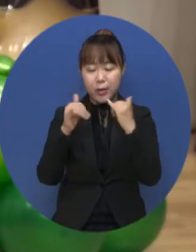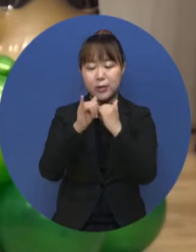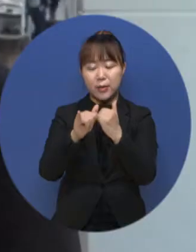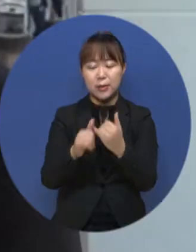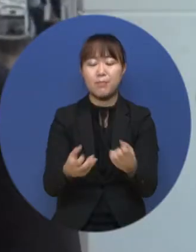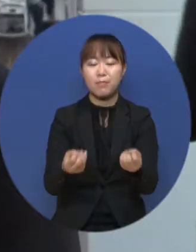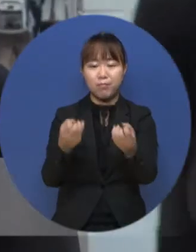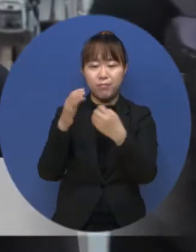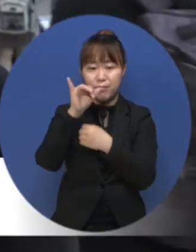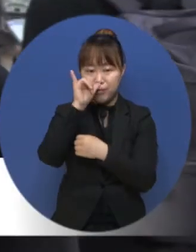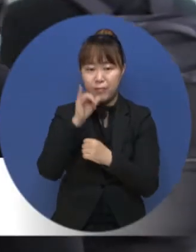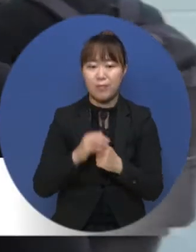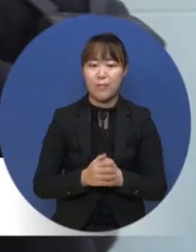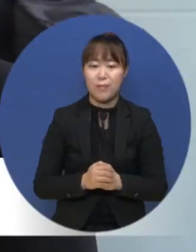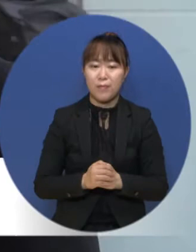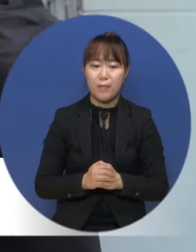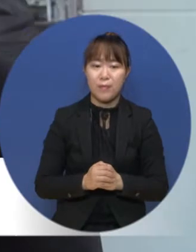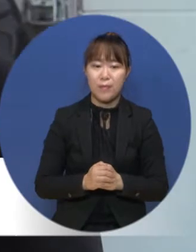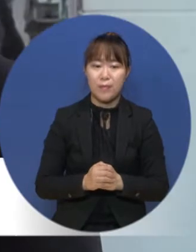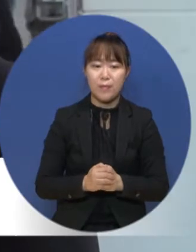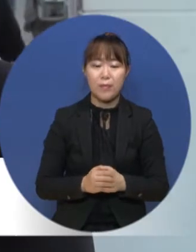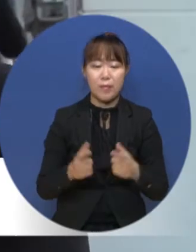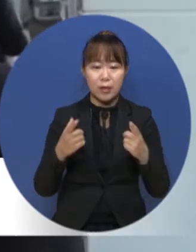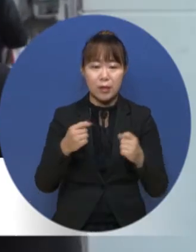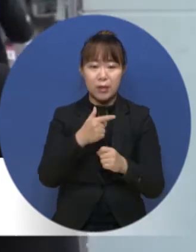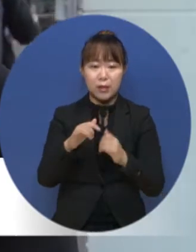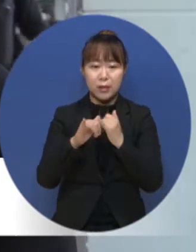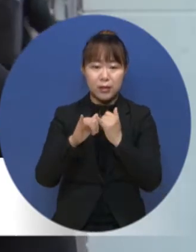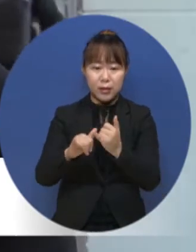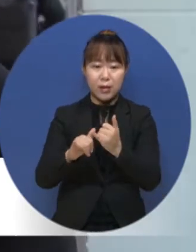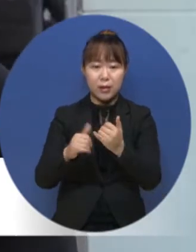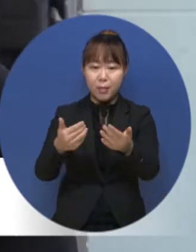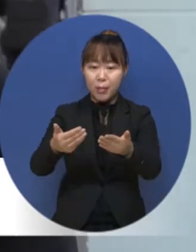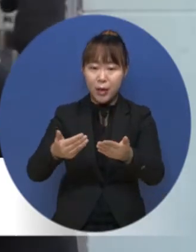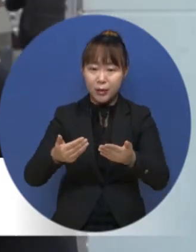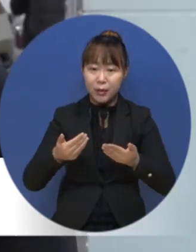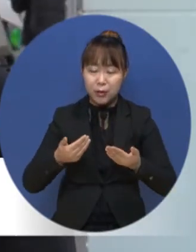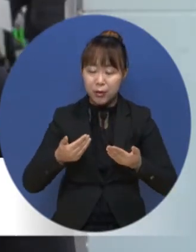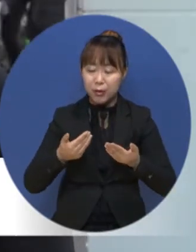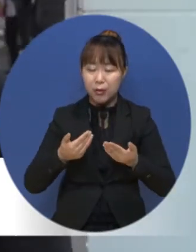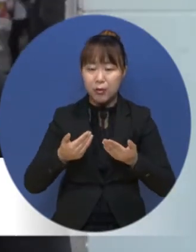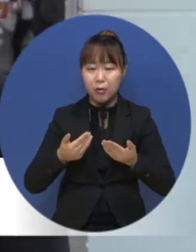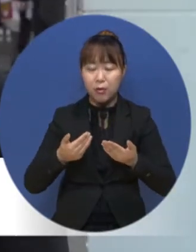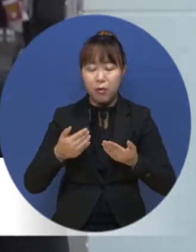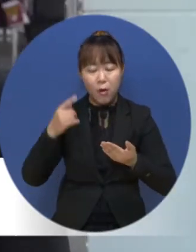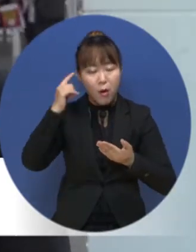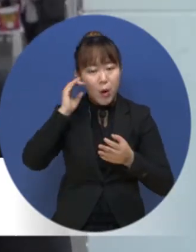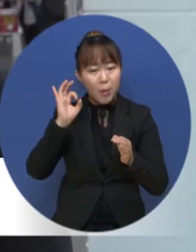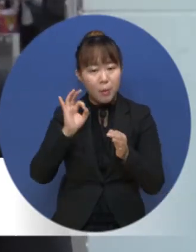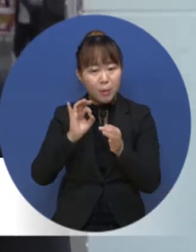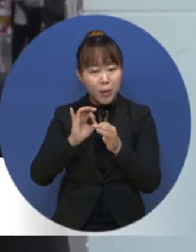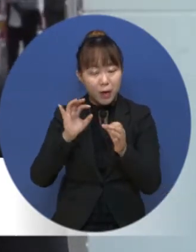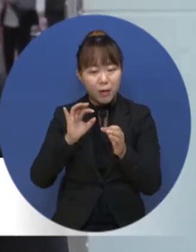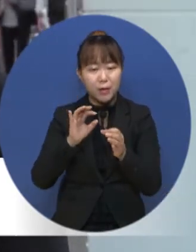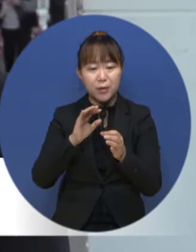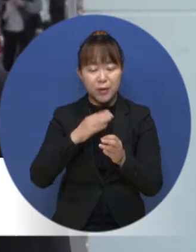진행했습니다. 이런 큰 상을 받는 거에 받을 줄은 상상도 못했기 때문에